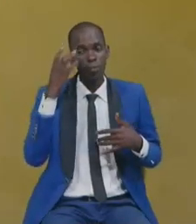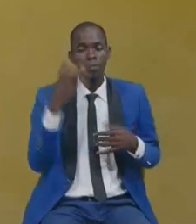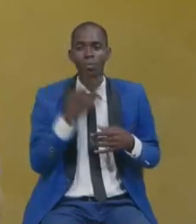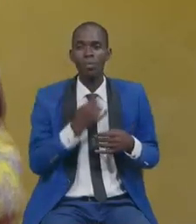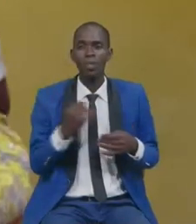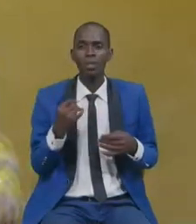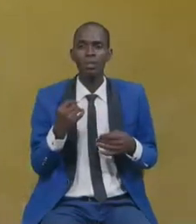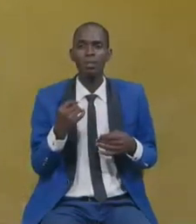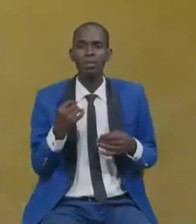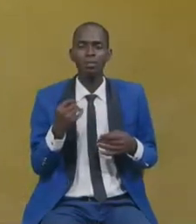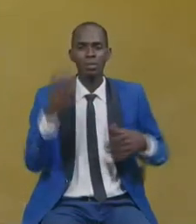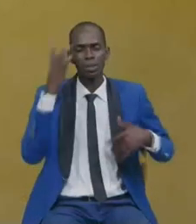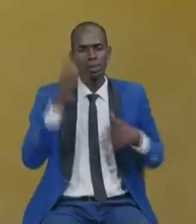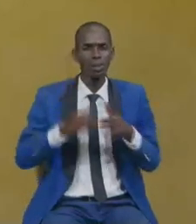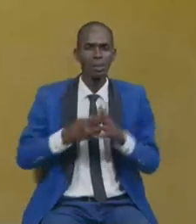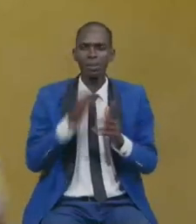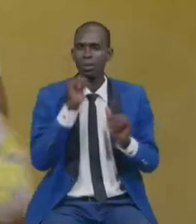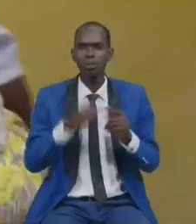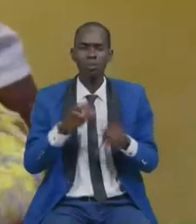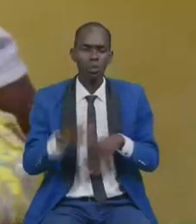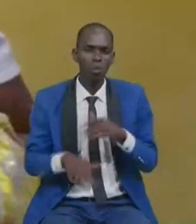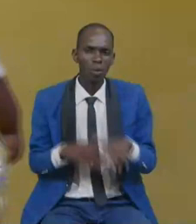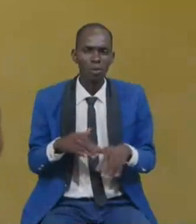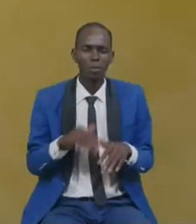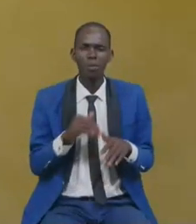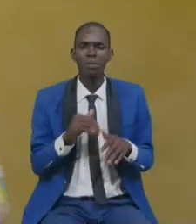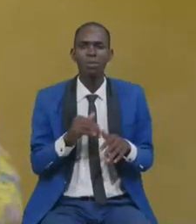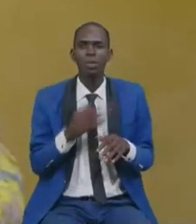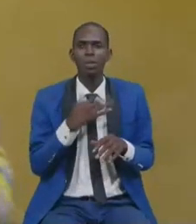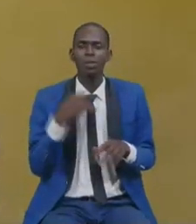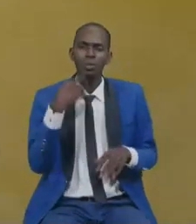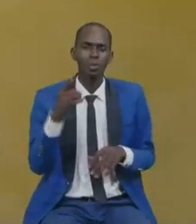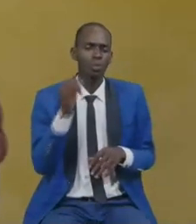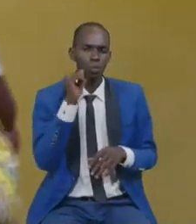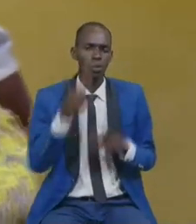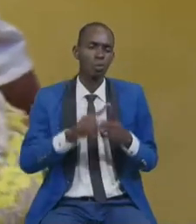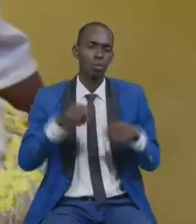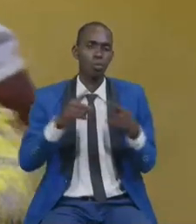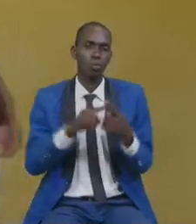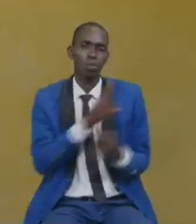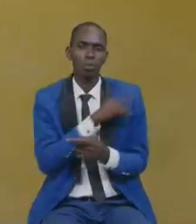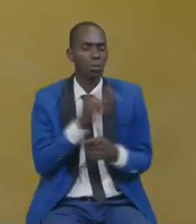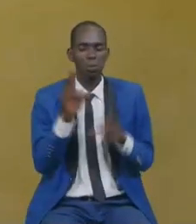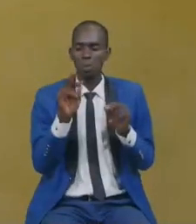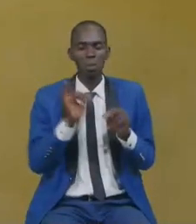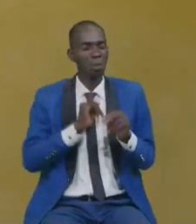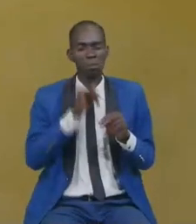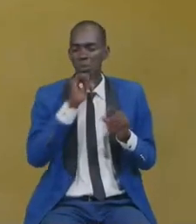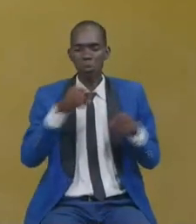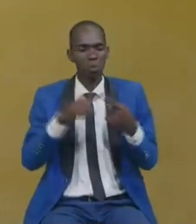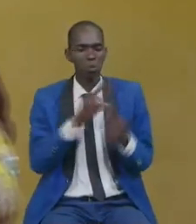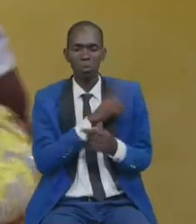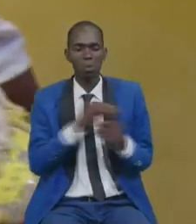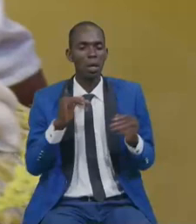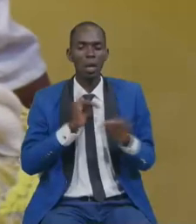n'arrivais plus à travailler. Je ne pouvais plus rien faire. On m'a dit d'aller à l'hôpital. Tu as dit que je n'irai pas à l'hôpital, je ne suis pas malade, c'est